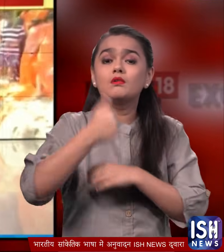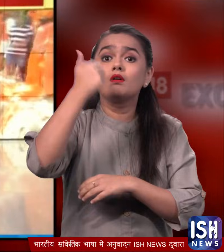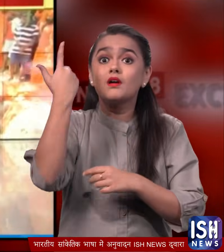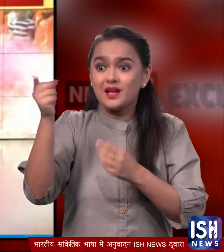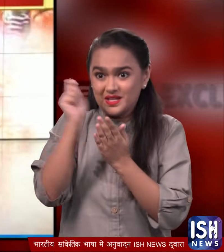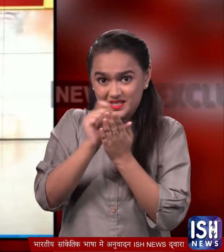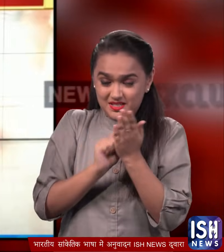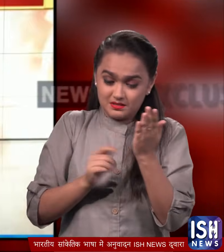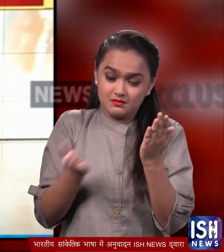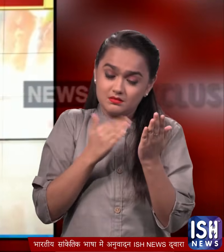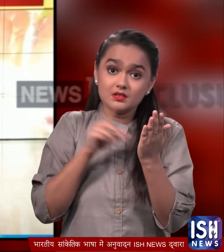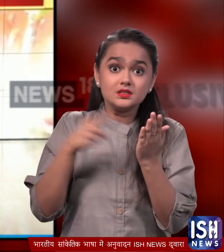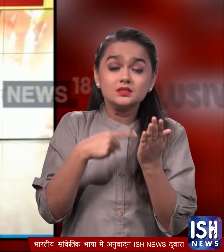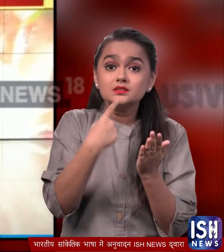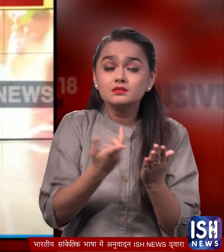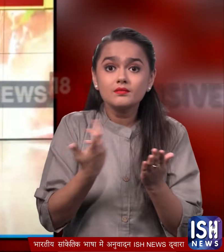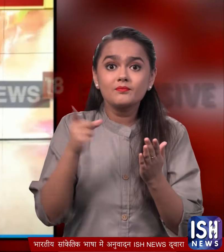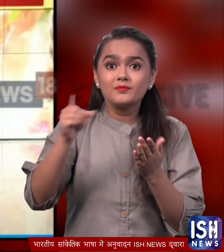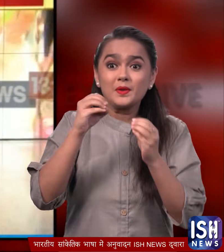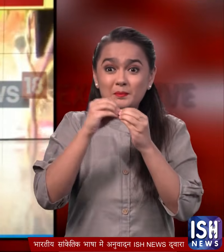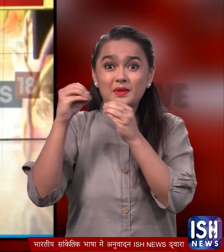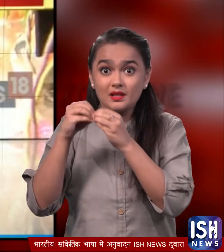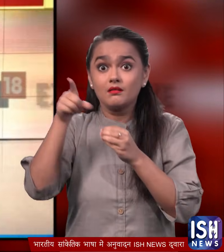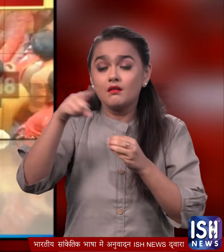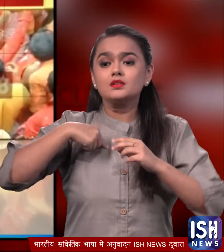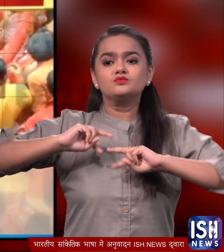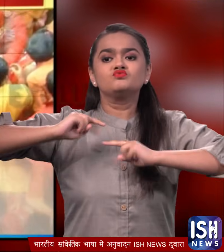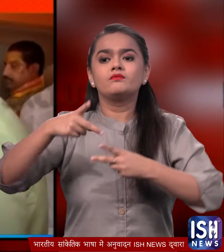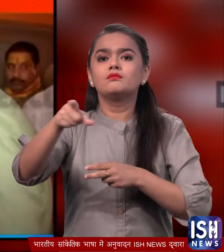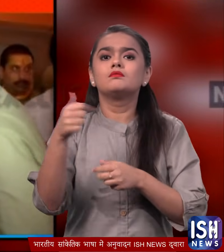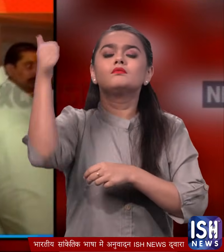सुसाइड नोट के हिसाब से वो चाहते थे कि बलबीर गिरी उनके उत्तराधिकारी बने।